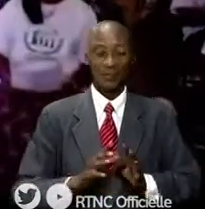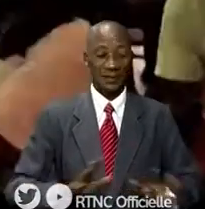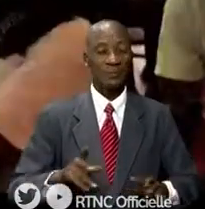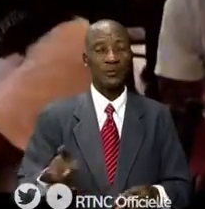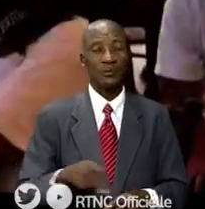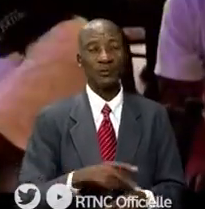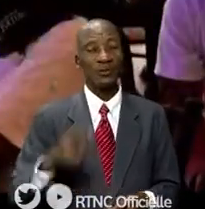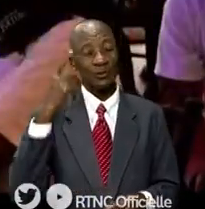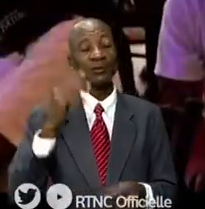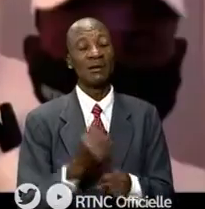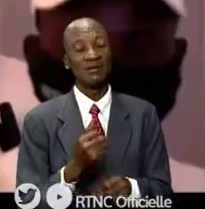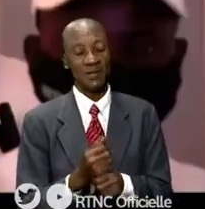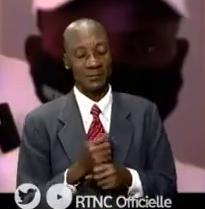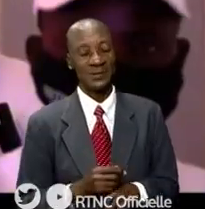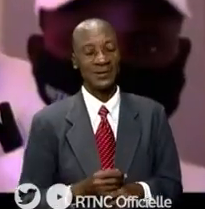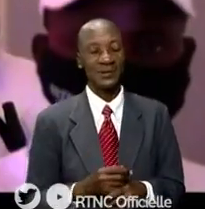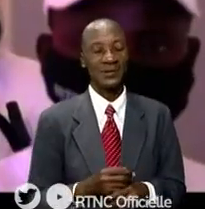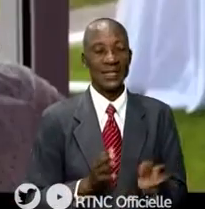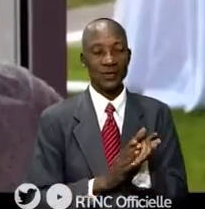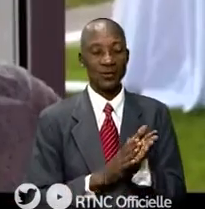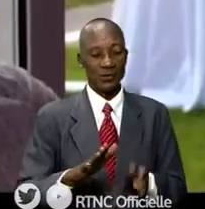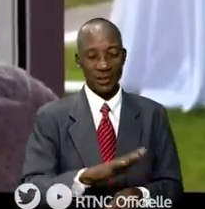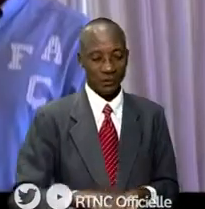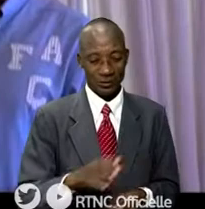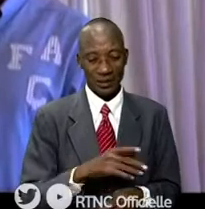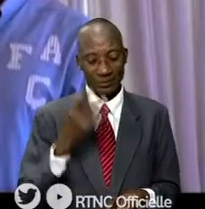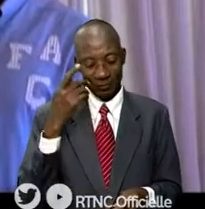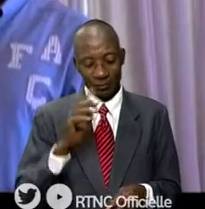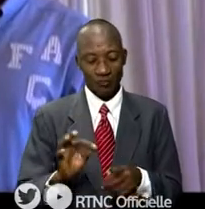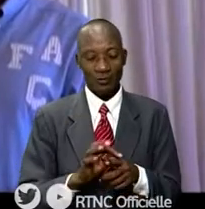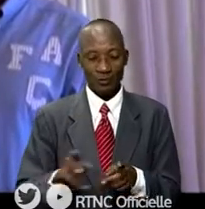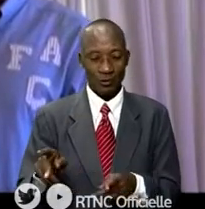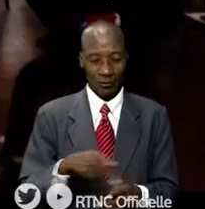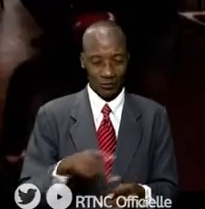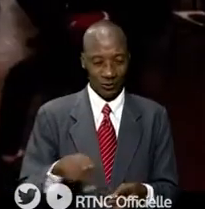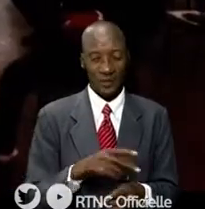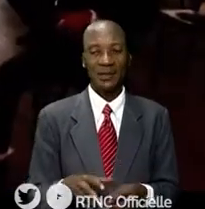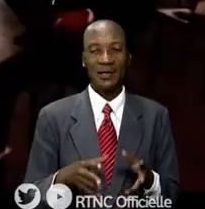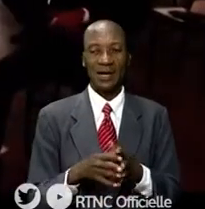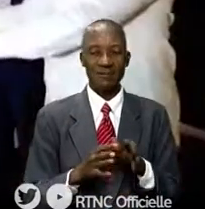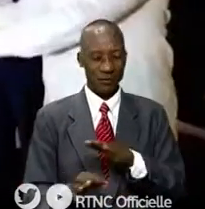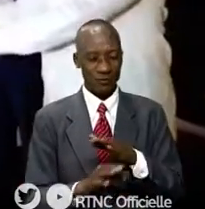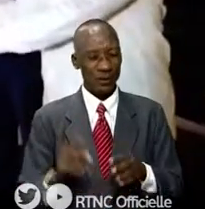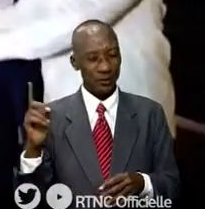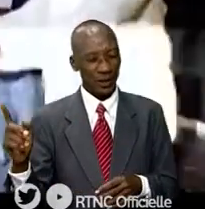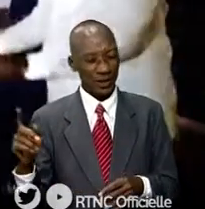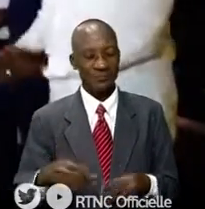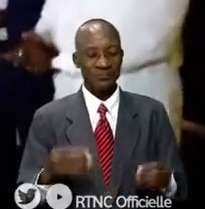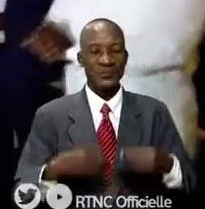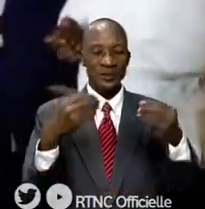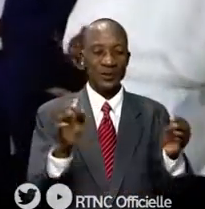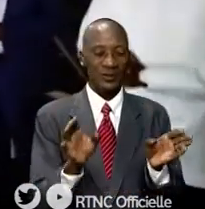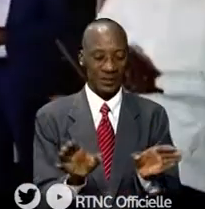matière d'emploi. L'Institut national de préparation professionnelle, sur initiative de la Fondation WIDAL, a remis des certificats après